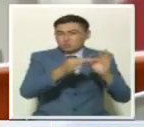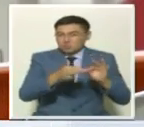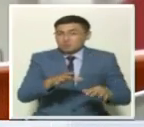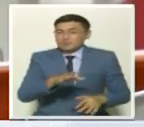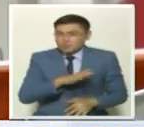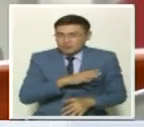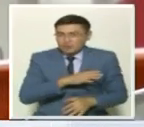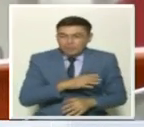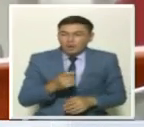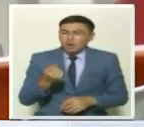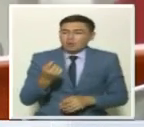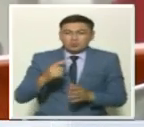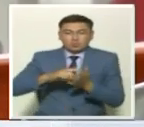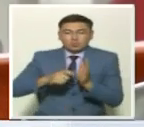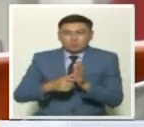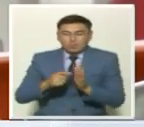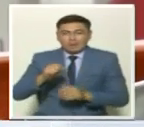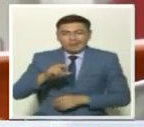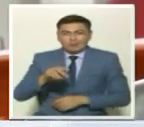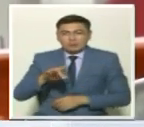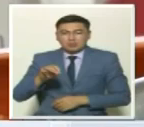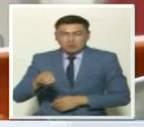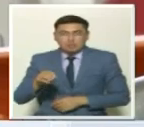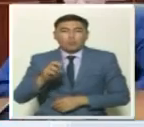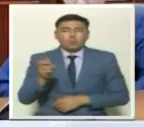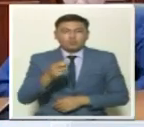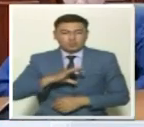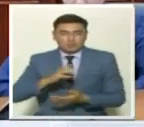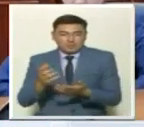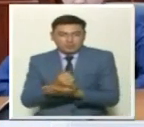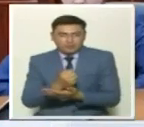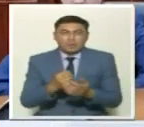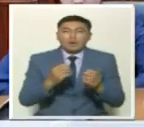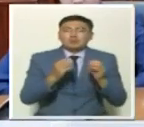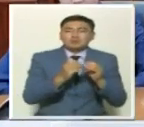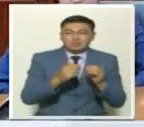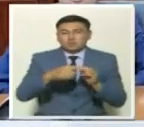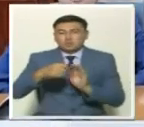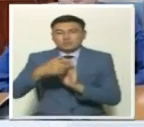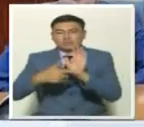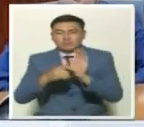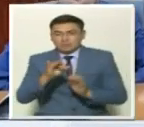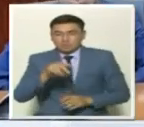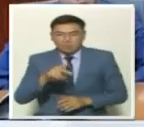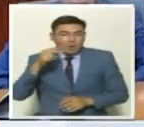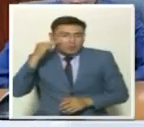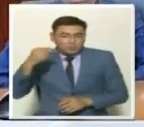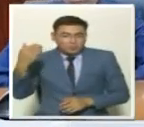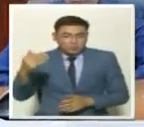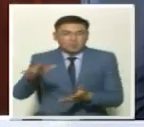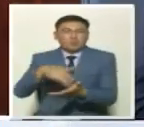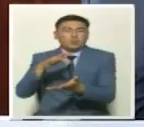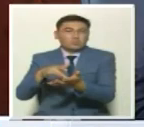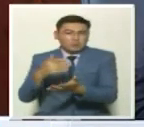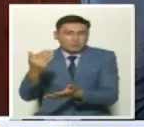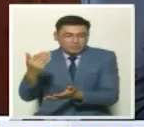лицейінің 11-ші сынып оқушысы Әділет Абу қола медальді жеңіп алды. 10-18 шілде аралығында Қытай Халық Республикасының Тяньцзинь қаласында